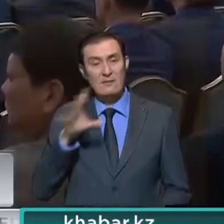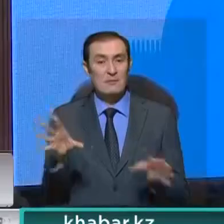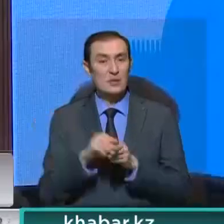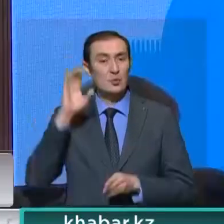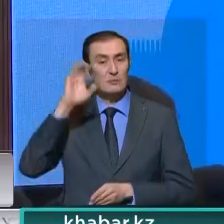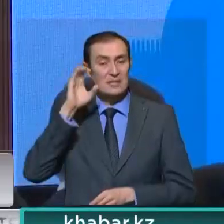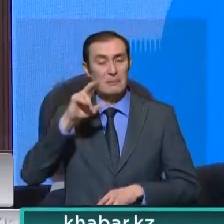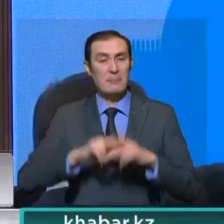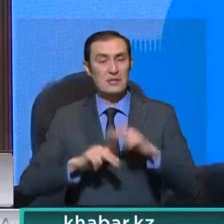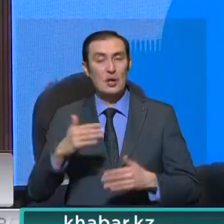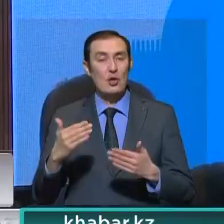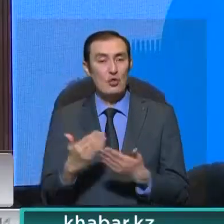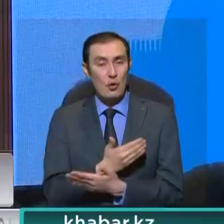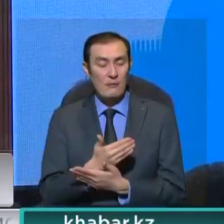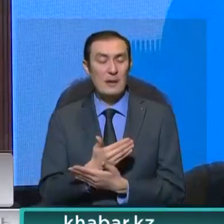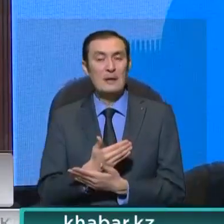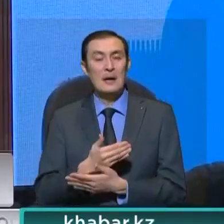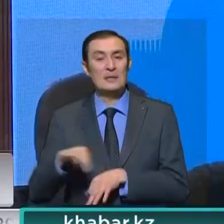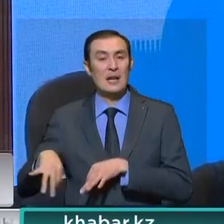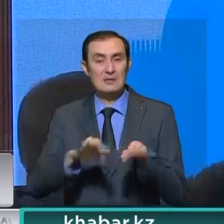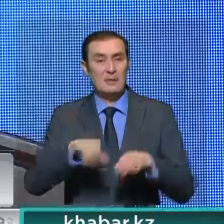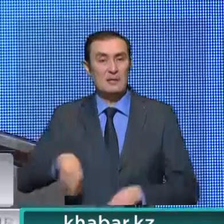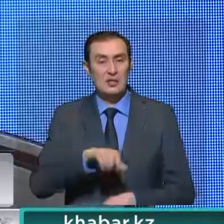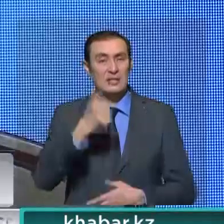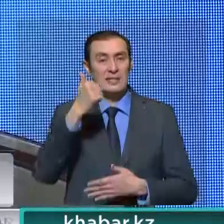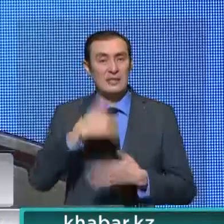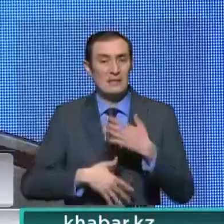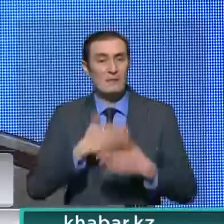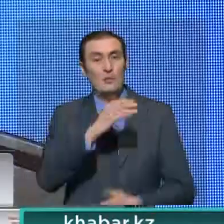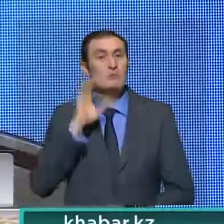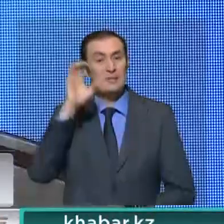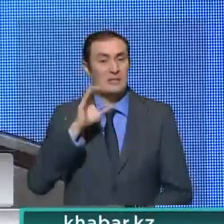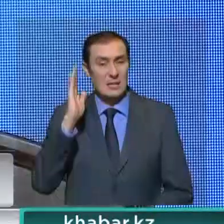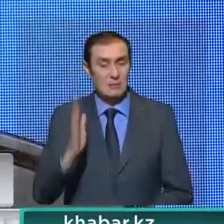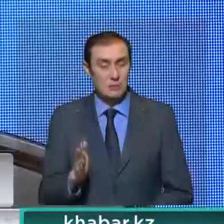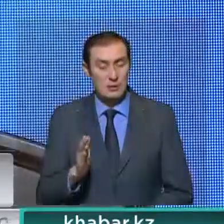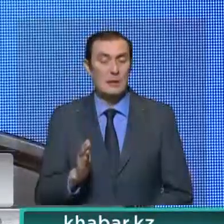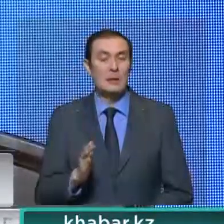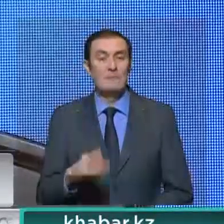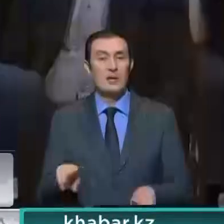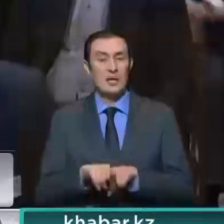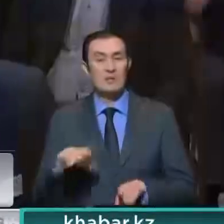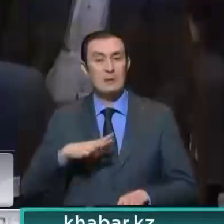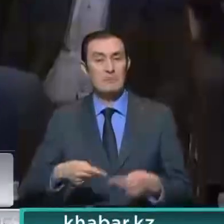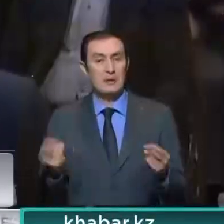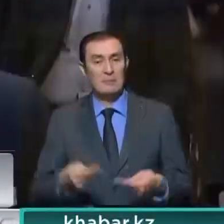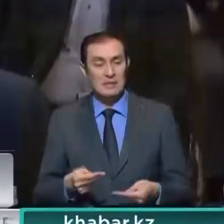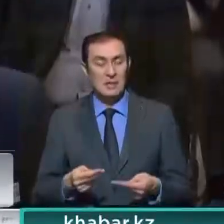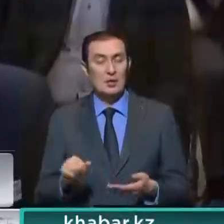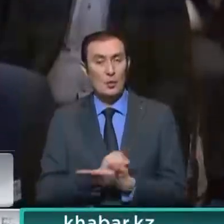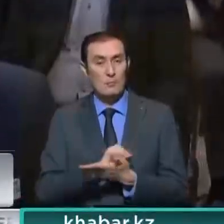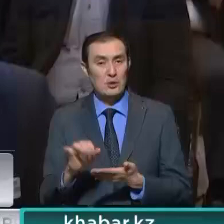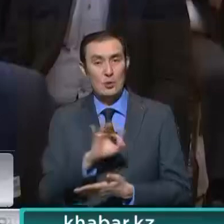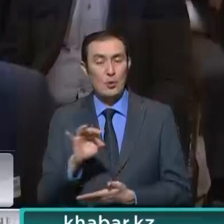Узбекистан построят новый мультимодальные транспортный логистический центр в Узбекистане Кроме этого отмечу что был подписан ряд